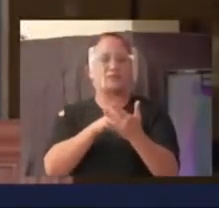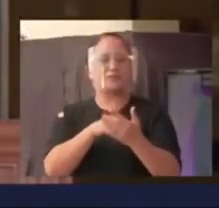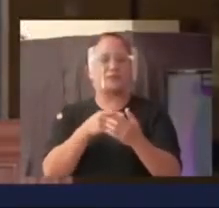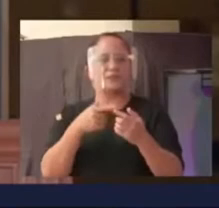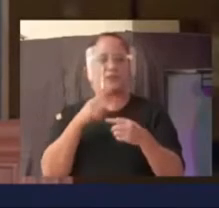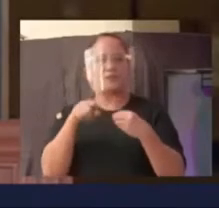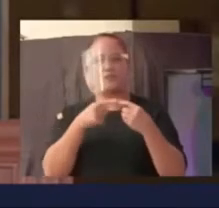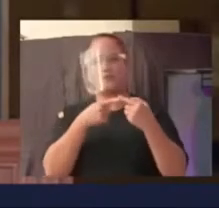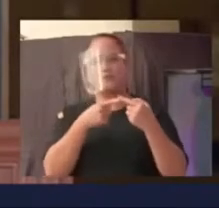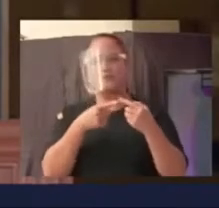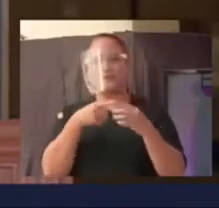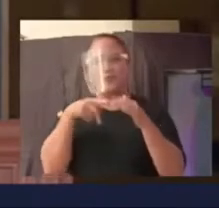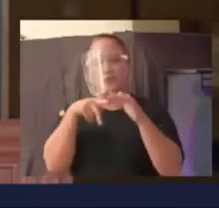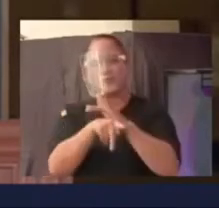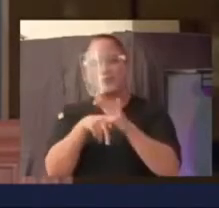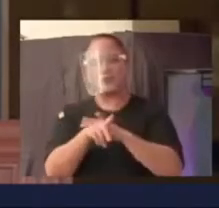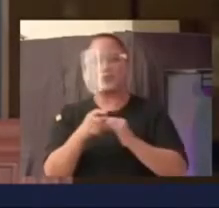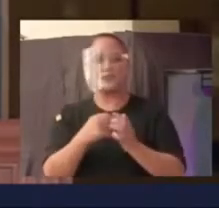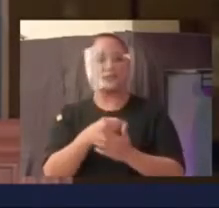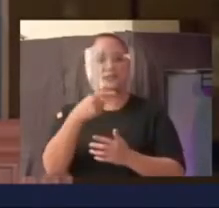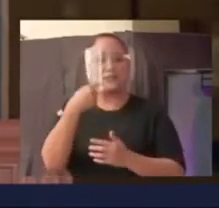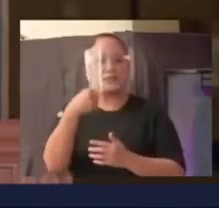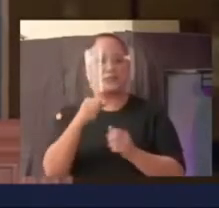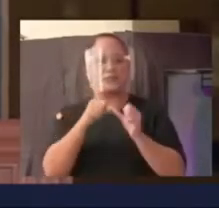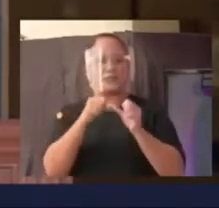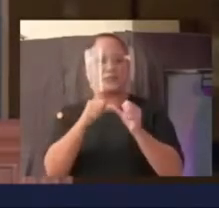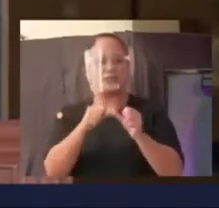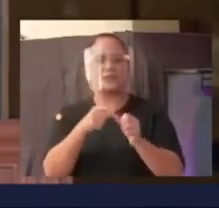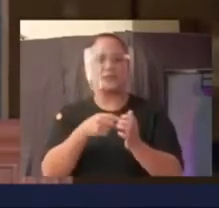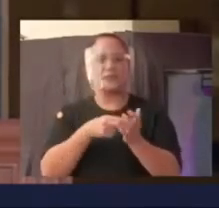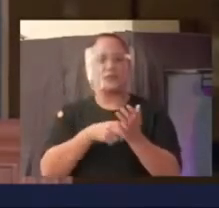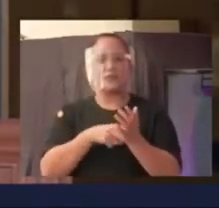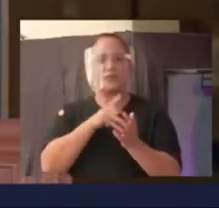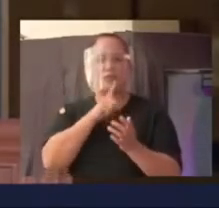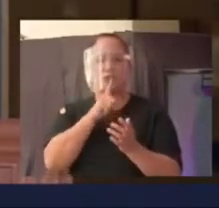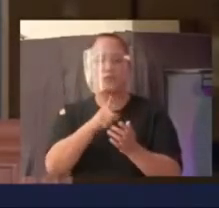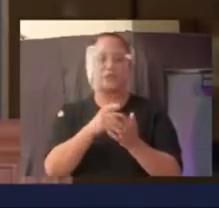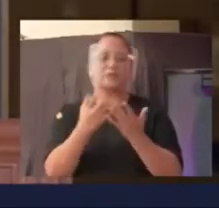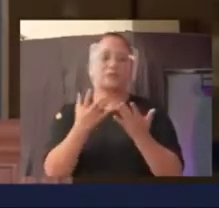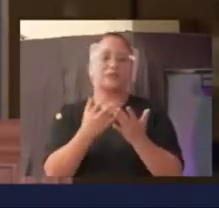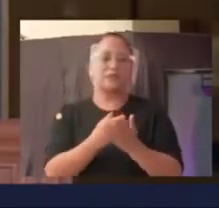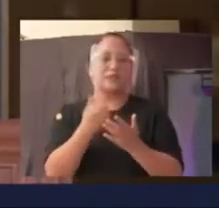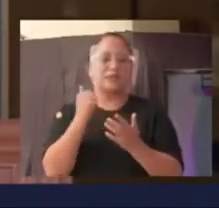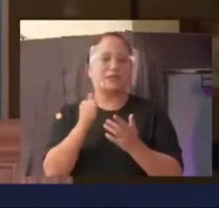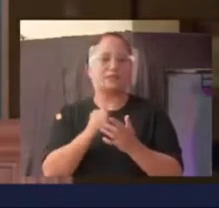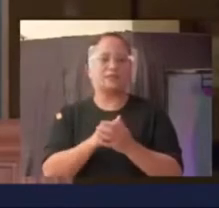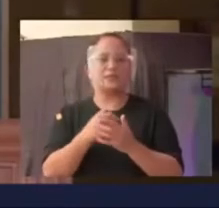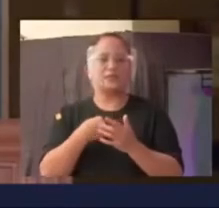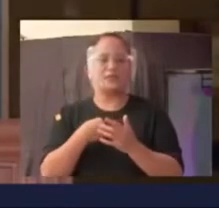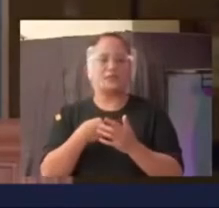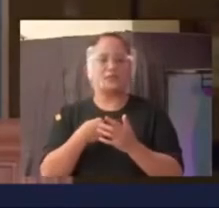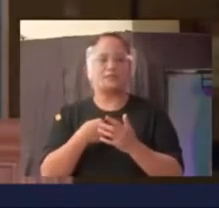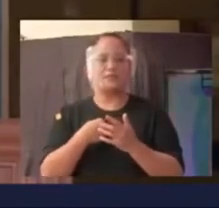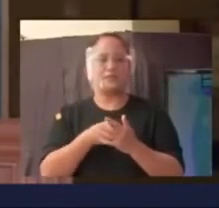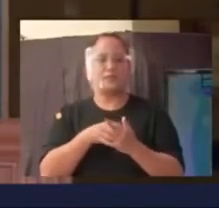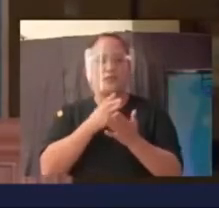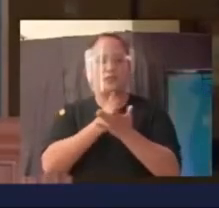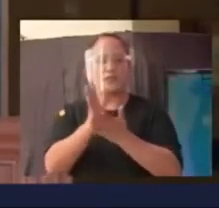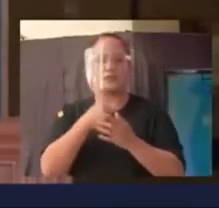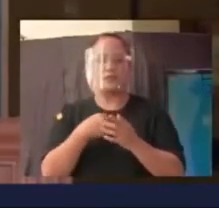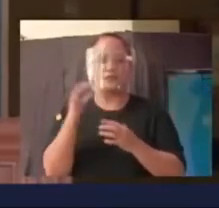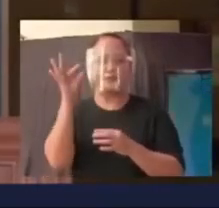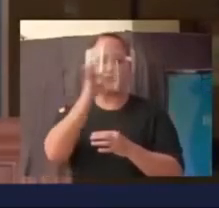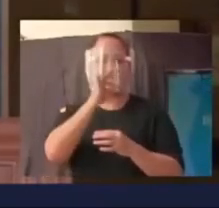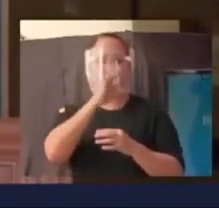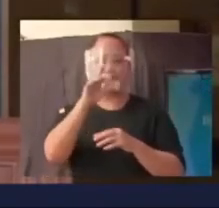patayan. Nagsabi at patuloy na nagsasabi ng totoo, ipinaglalaban niya ang buhay at karapatan ng mga